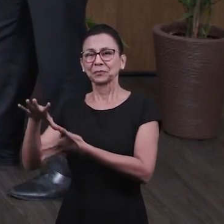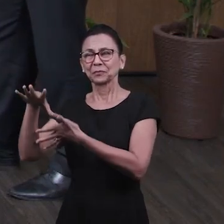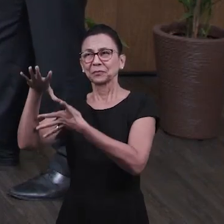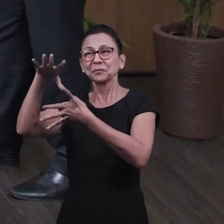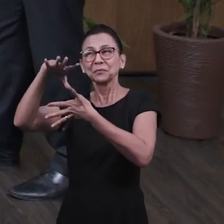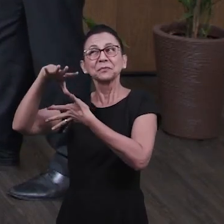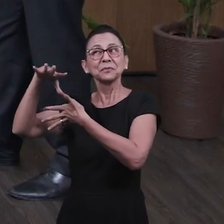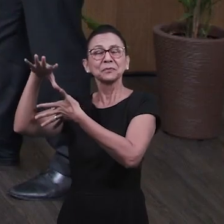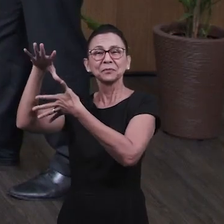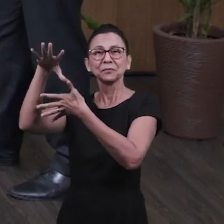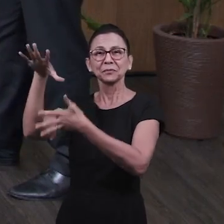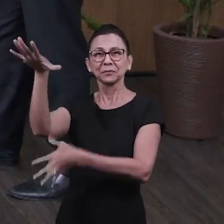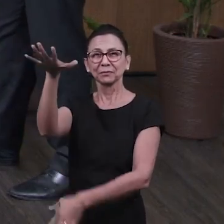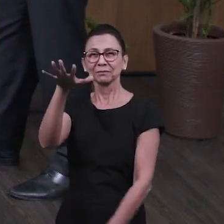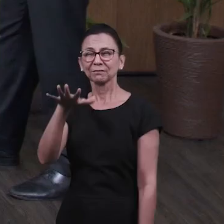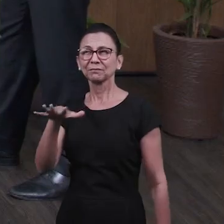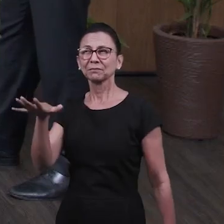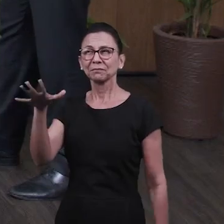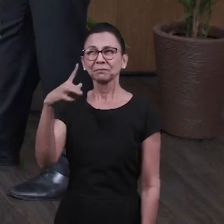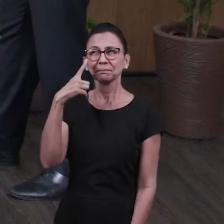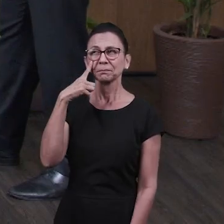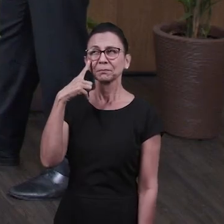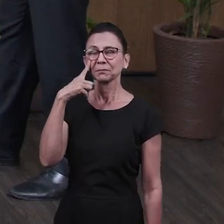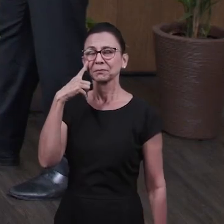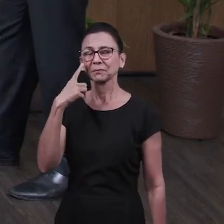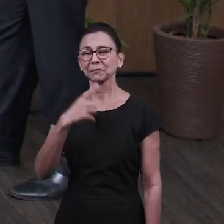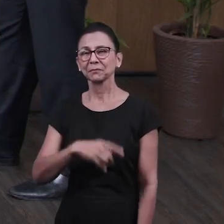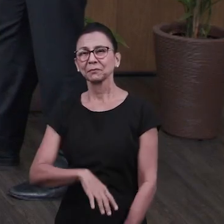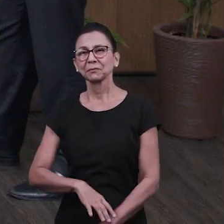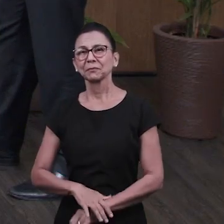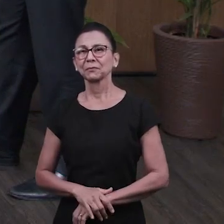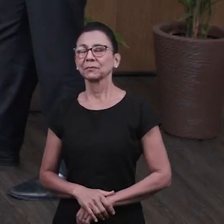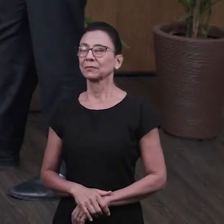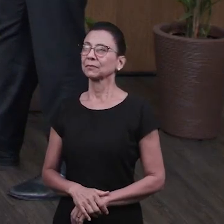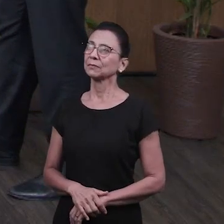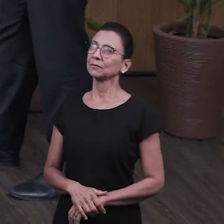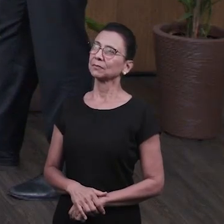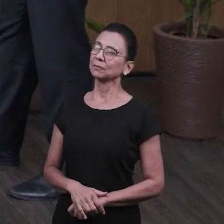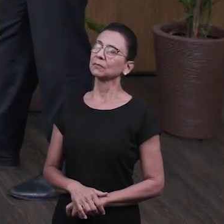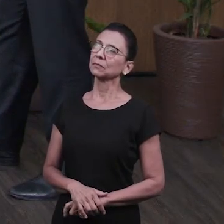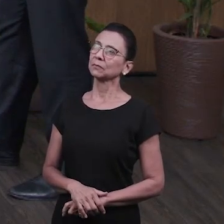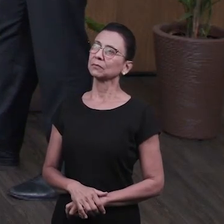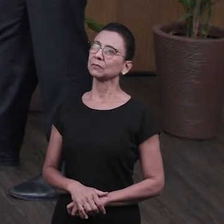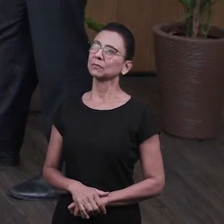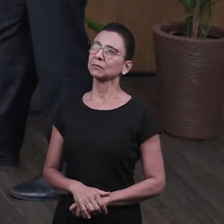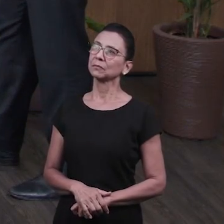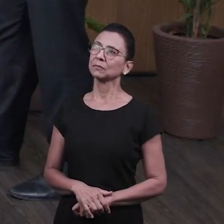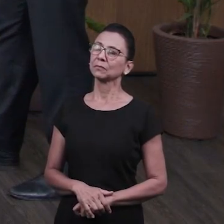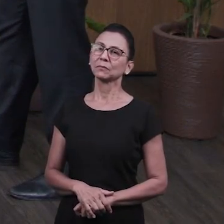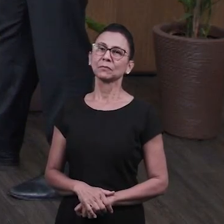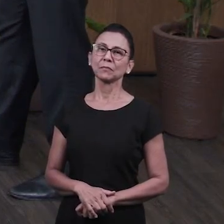on voit déjà ici, afin de nous situer dans cette région géographique ici.